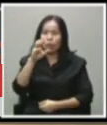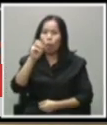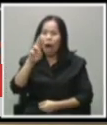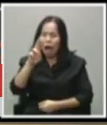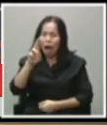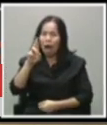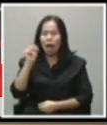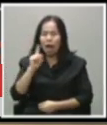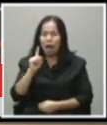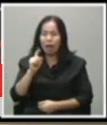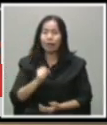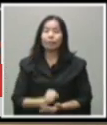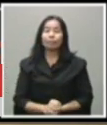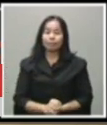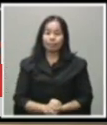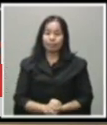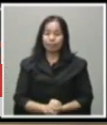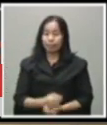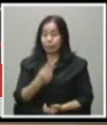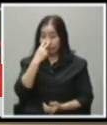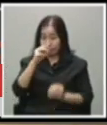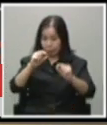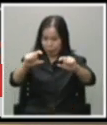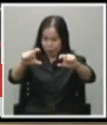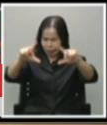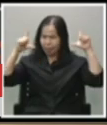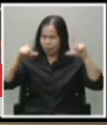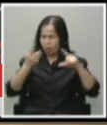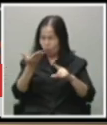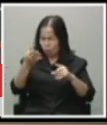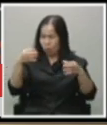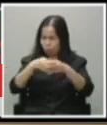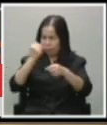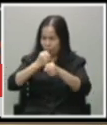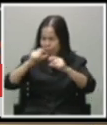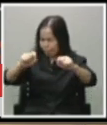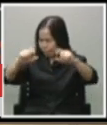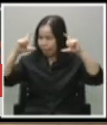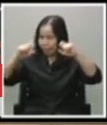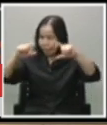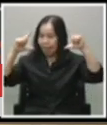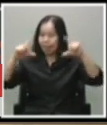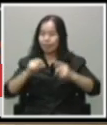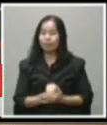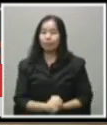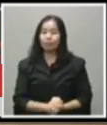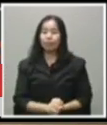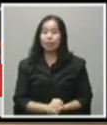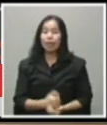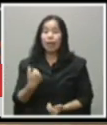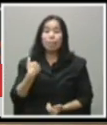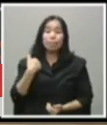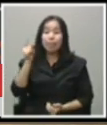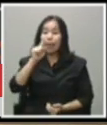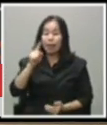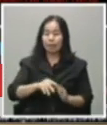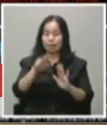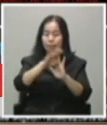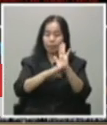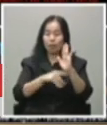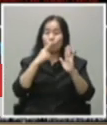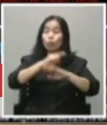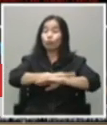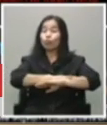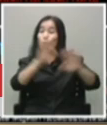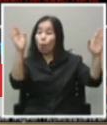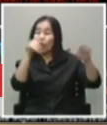ครับขออนุญาตทีมงานลองขยายให้ดูหน่อยได้ไหมครับมีการบอกรายละเอียดว่ายกเลิก